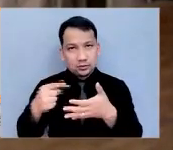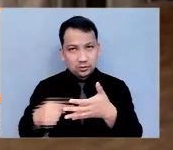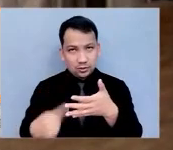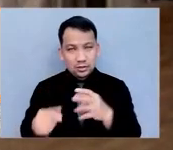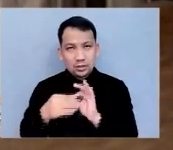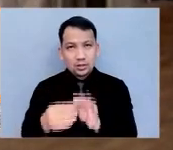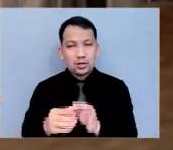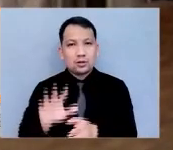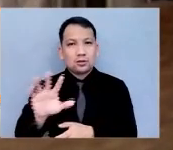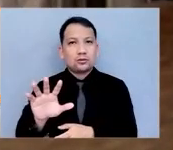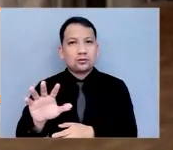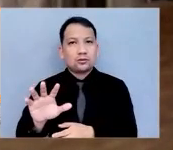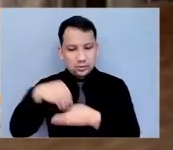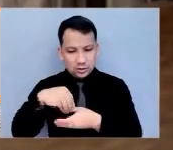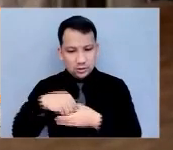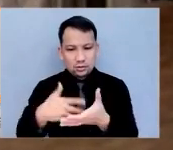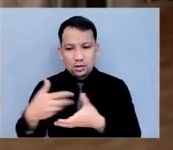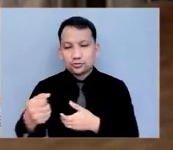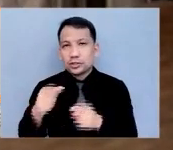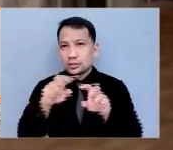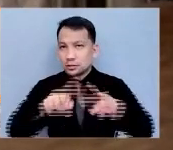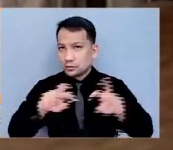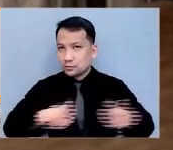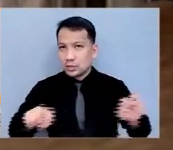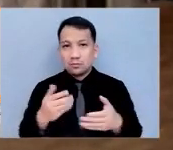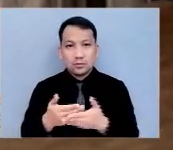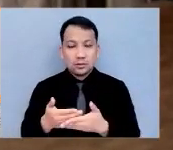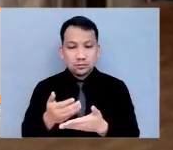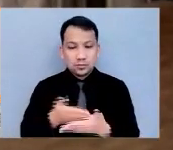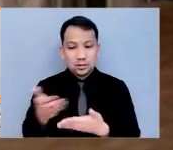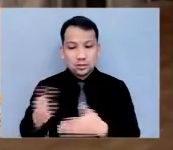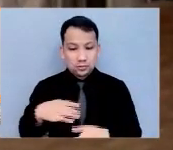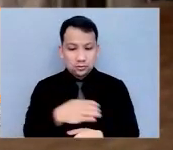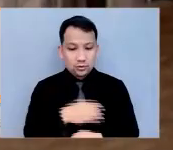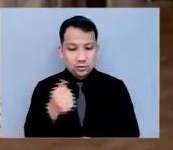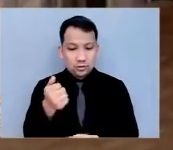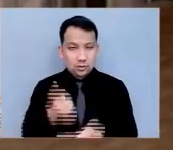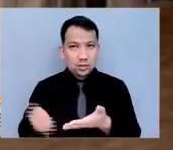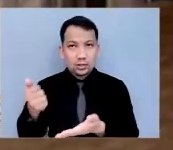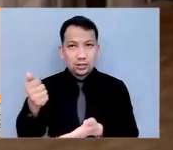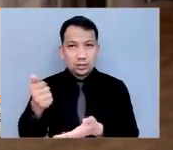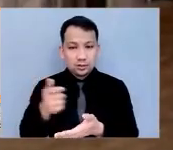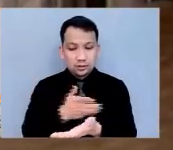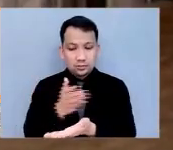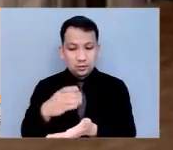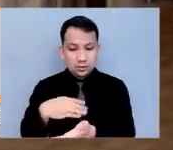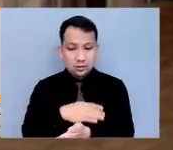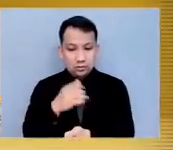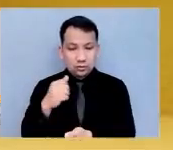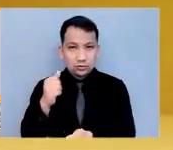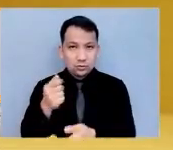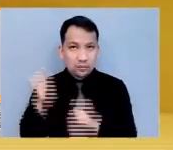at external auditors. Dadaan din sa Kongreso bago maaprubahan ang pag-increase ng capitalization ng Maharlika Investment